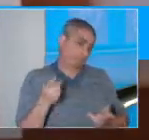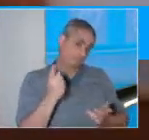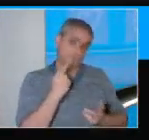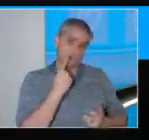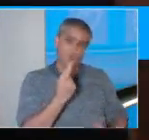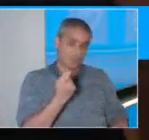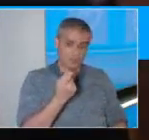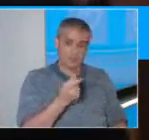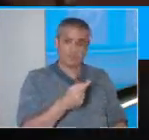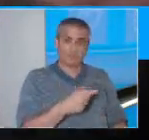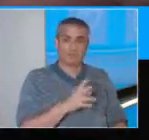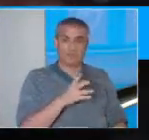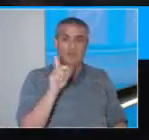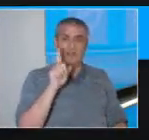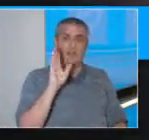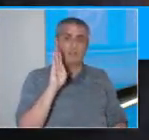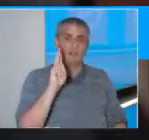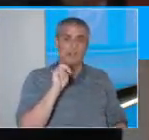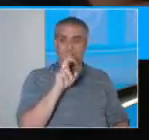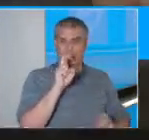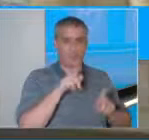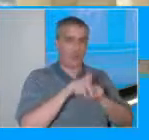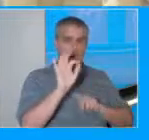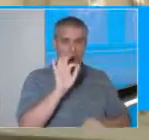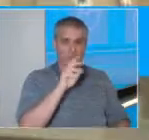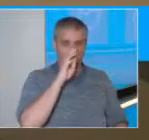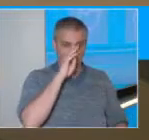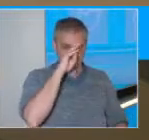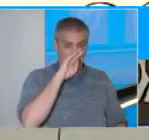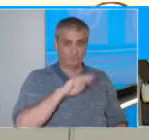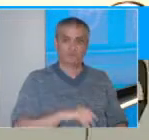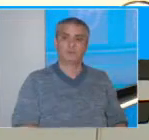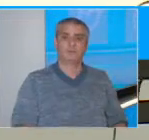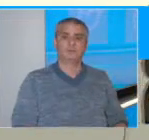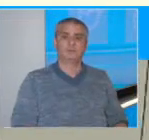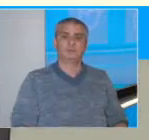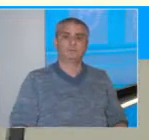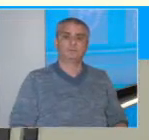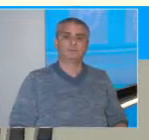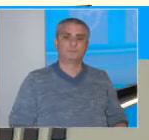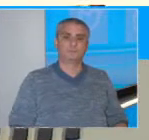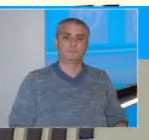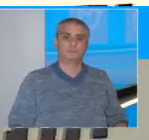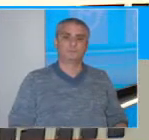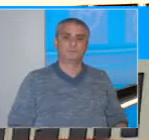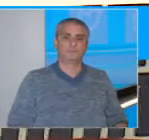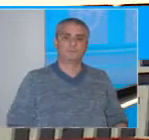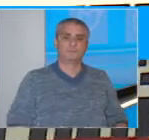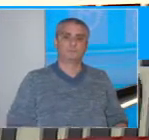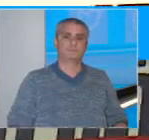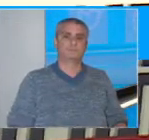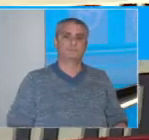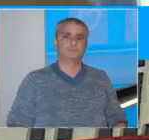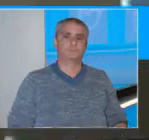הדברים שאמרה לילי בן עמי, המחותה של מיכל, זכרה לברכה, אחרי הדיון. אין לנו את הסינג הזה.